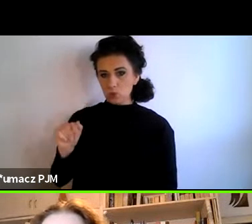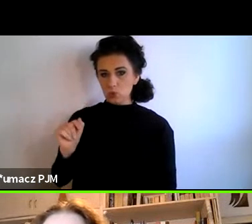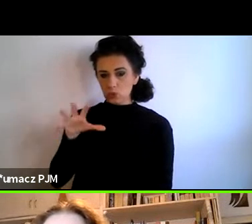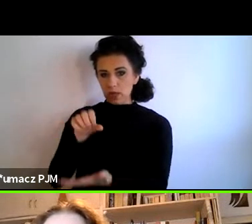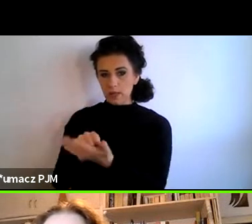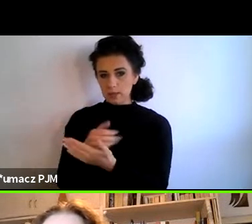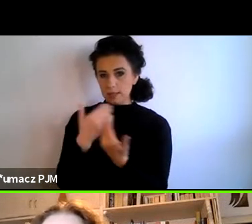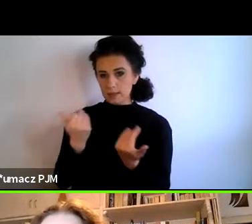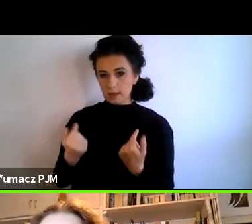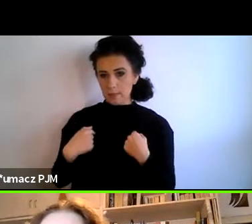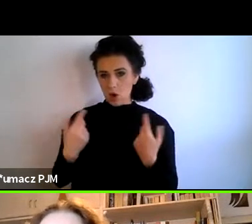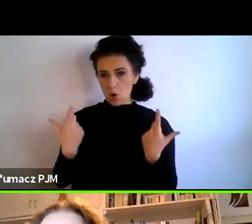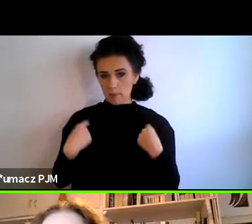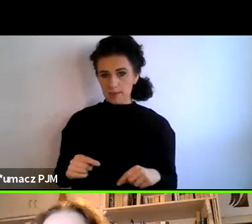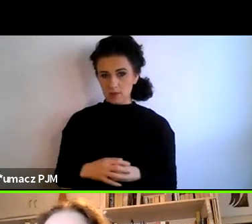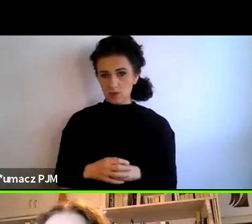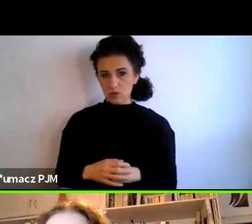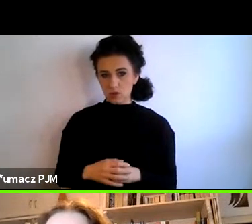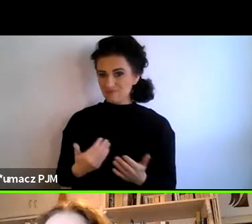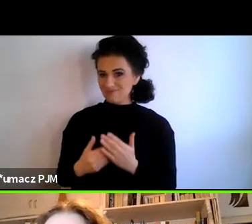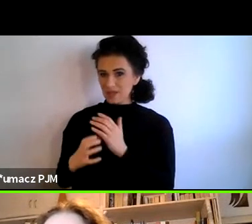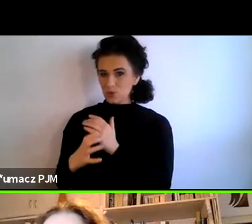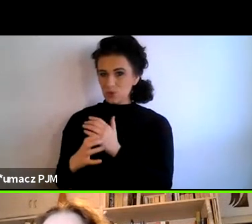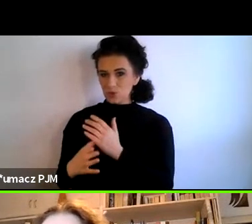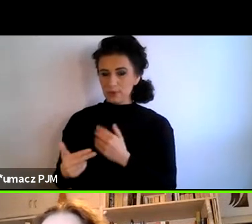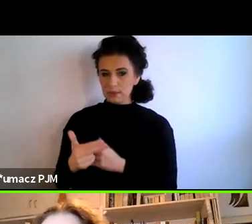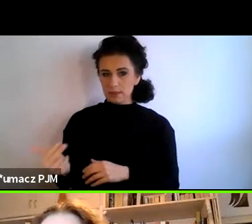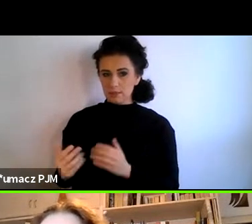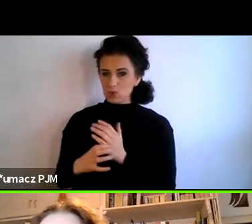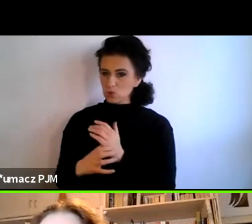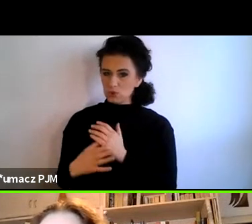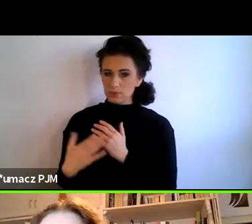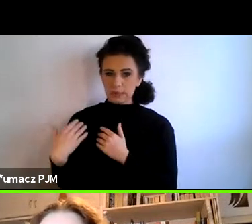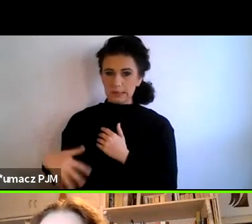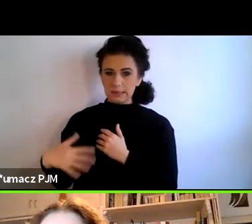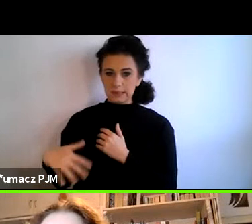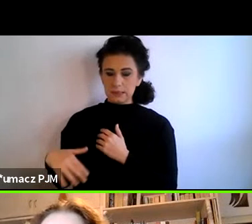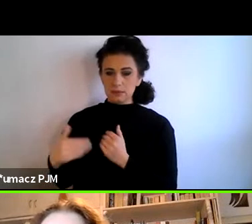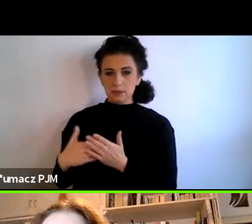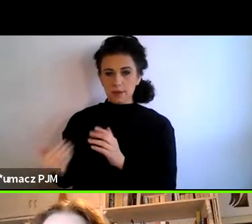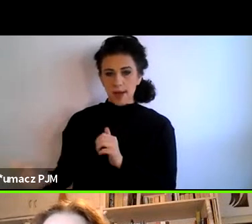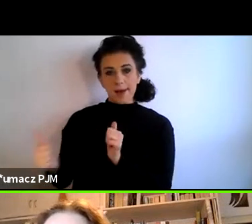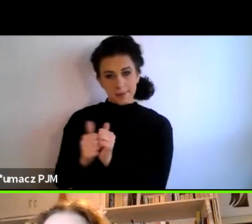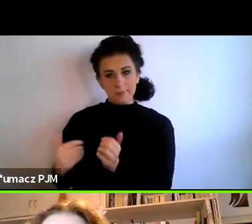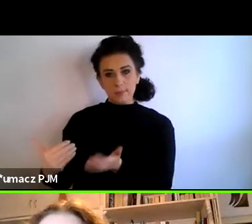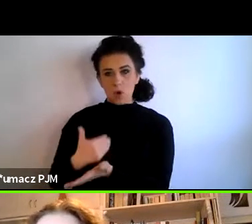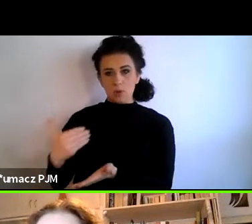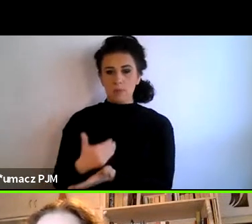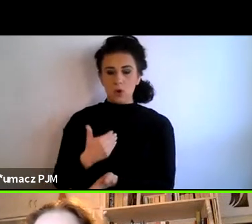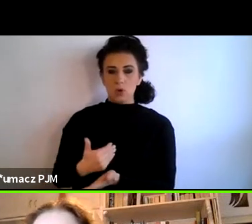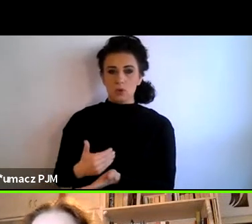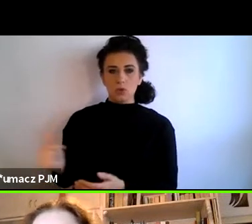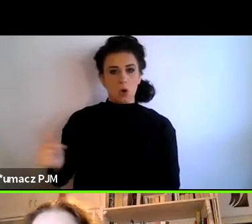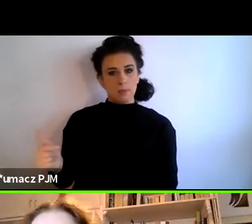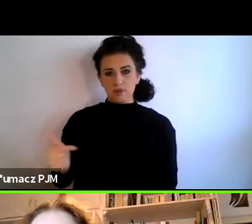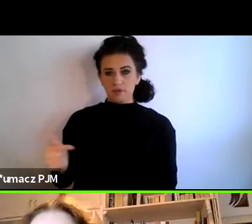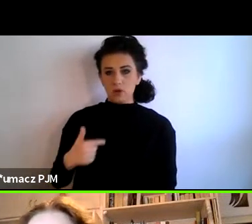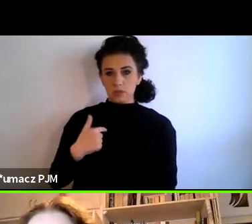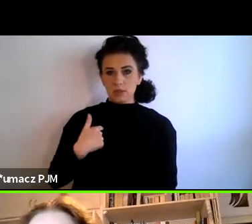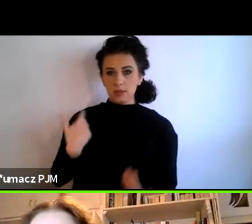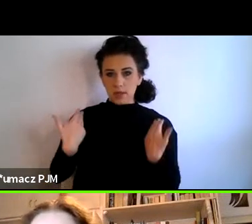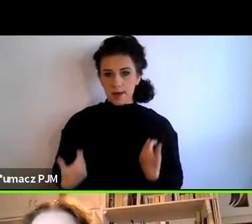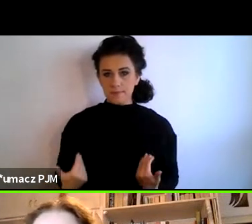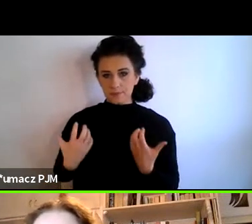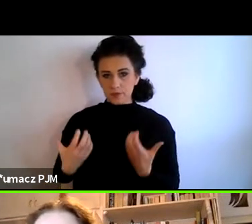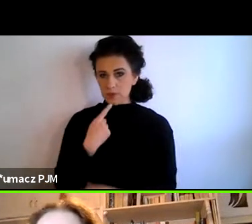jest już to tak gruby temat, że do tego jest potrzebna asysta tak naprawdę. Więc po prostu chciałam powiedzieć, że